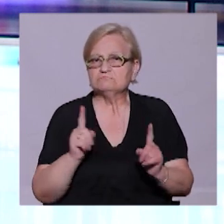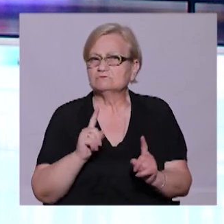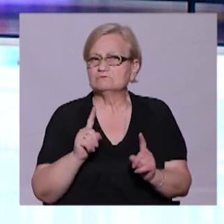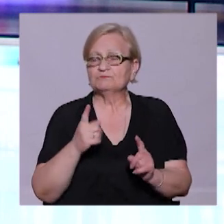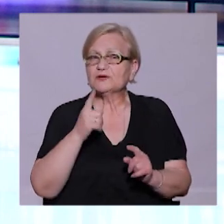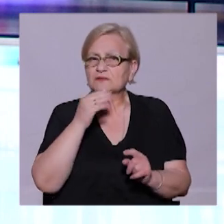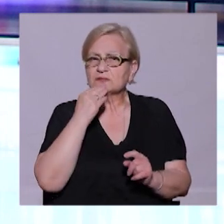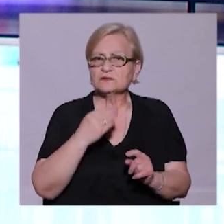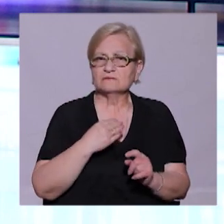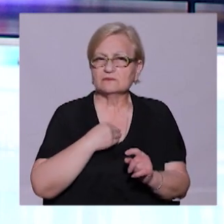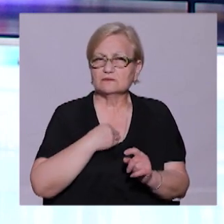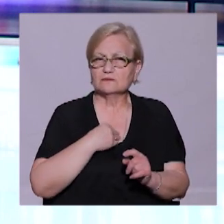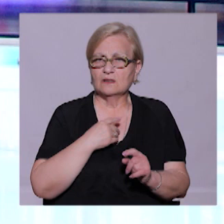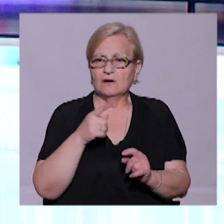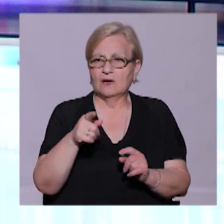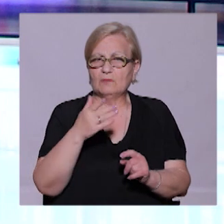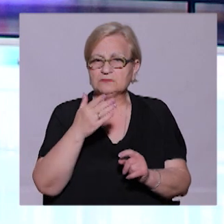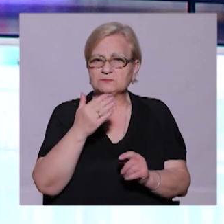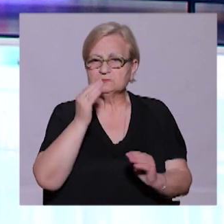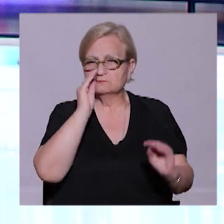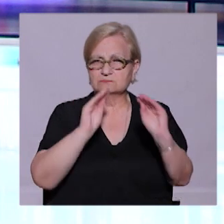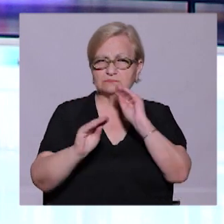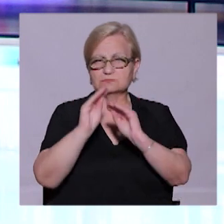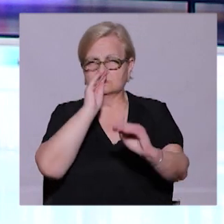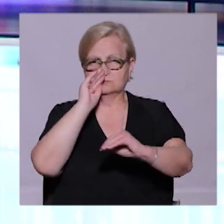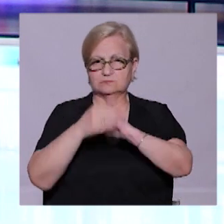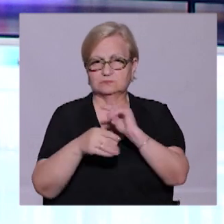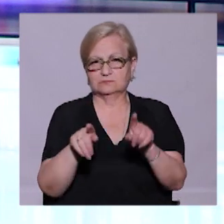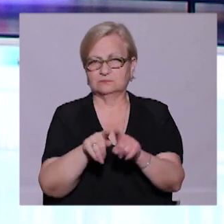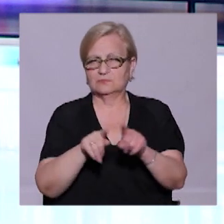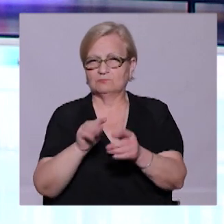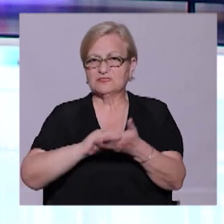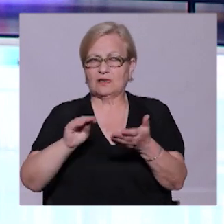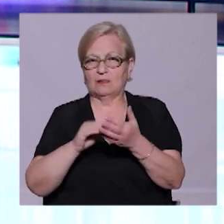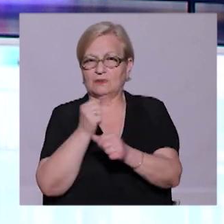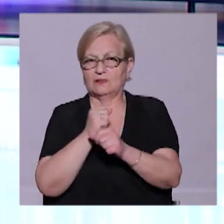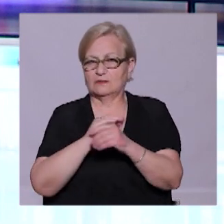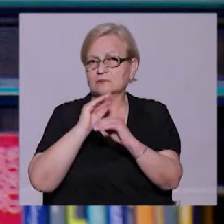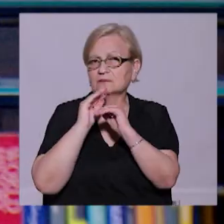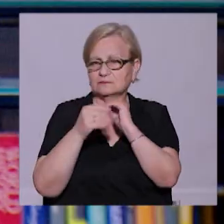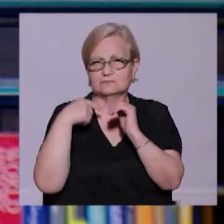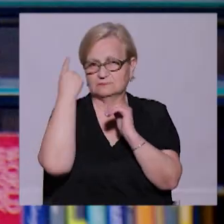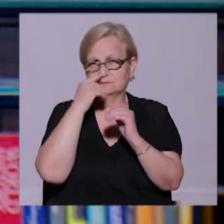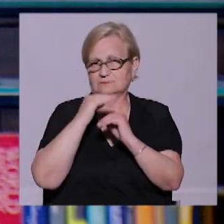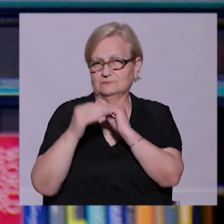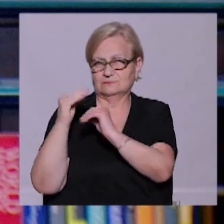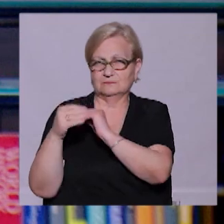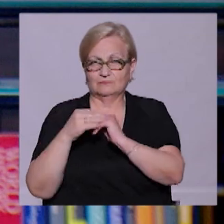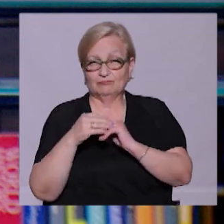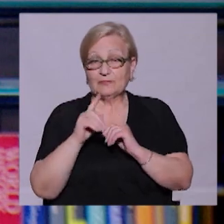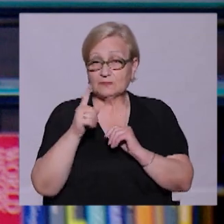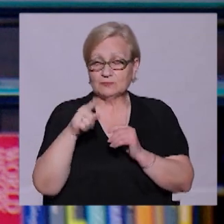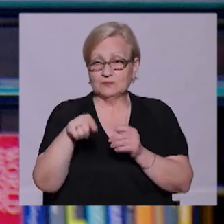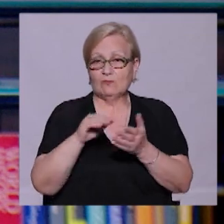რისთვისაც შენიღბვა დასჭირდა წერალს? მე მინდა შეგახსენოთ, რომ ამ